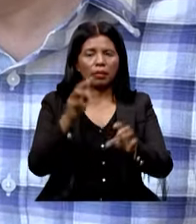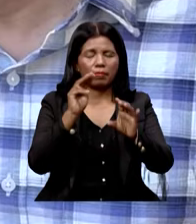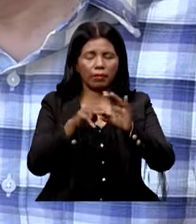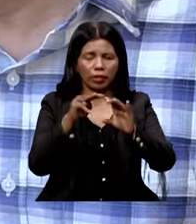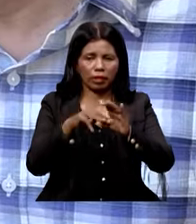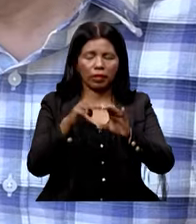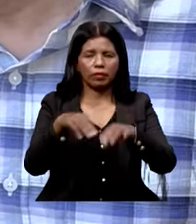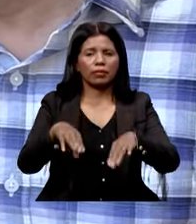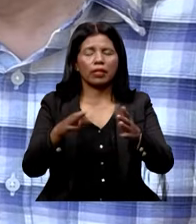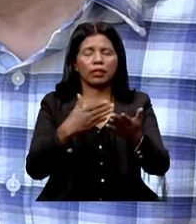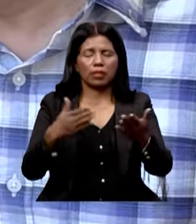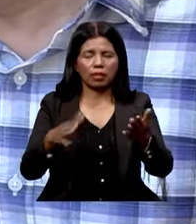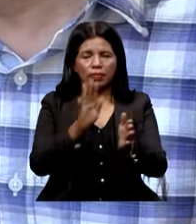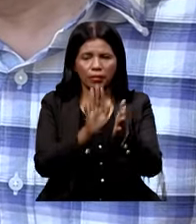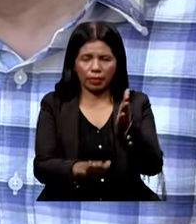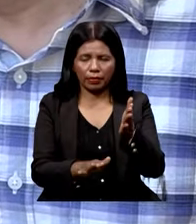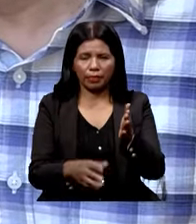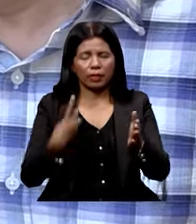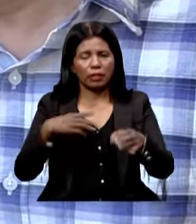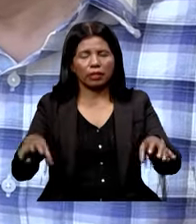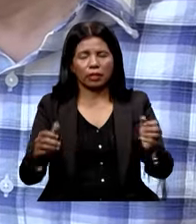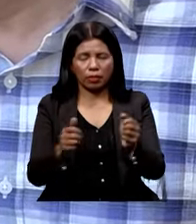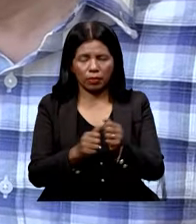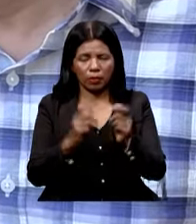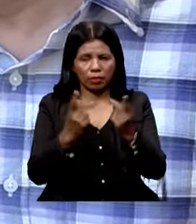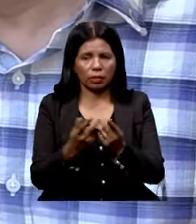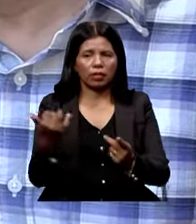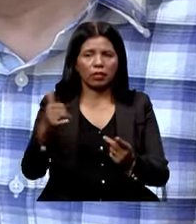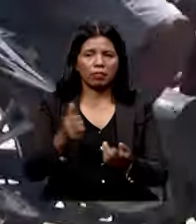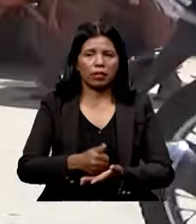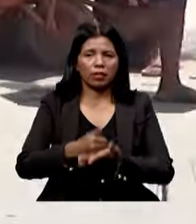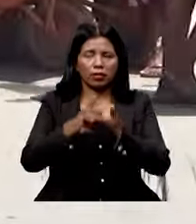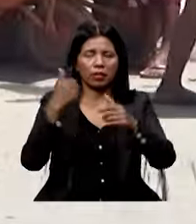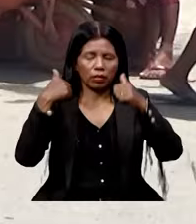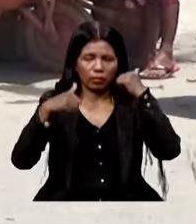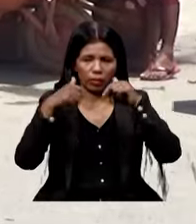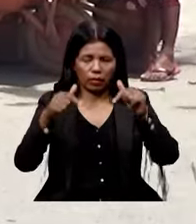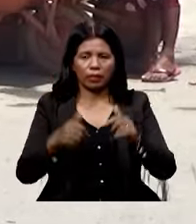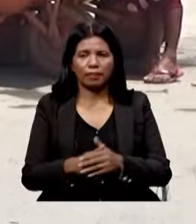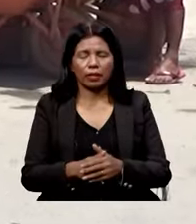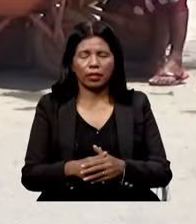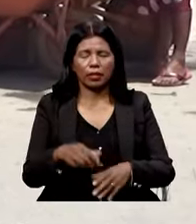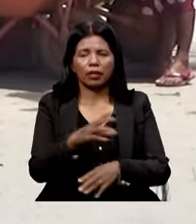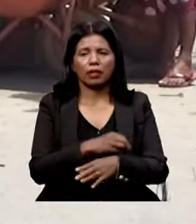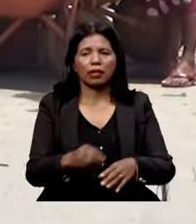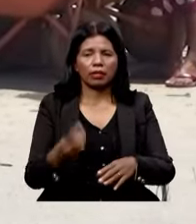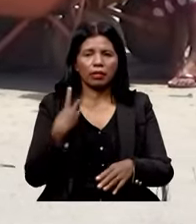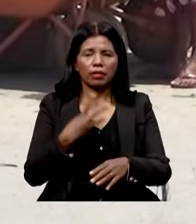elamos o empresario sirbalu para bele apoya mos atividade sina midian bazar baratu ya con